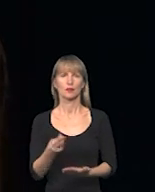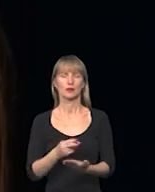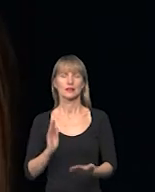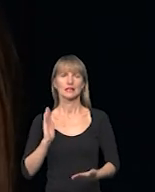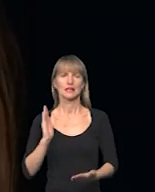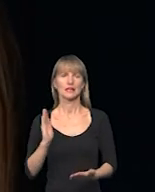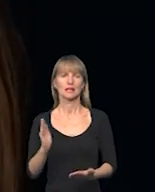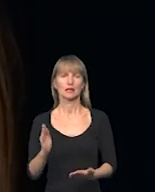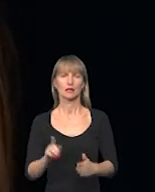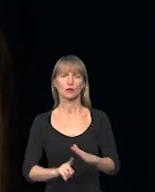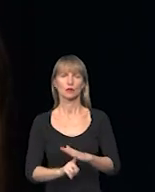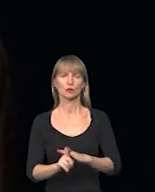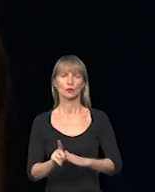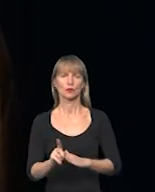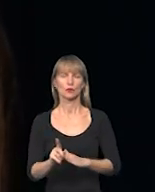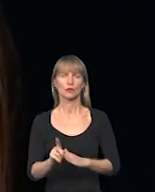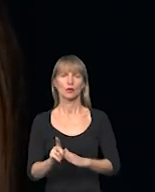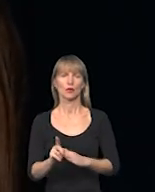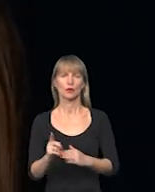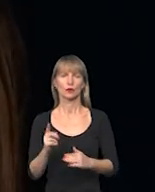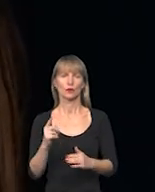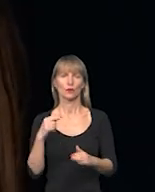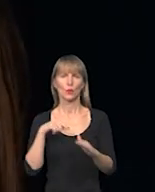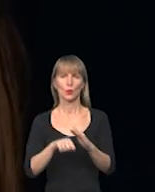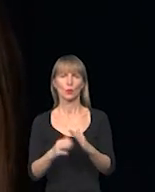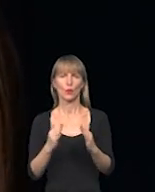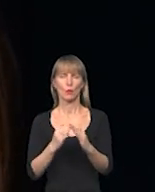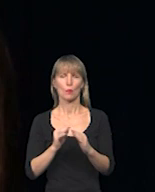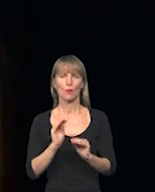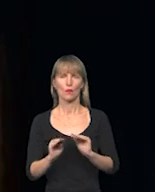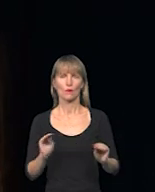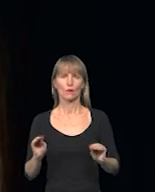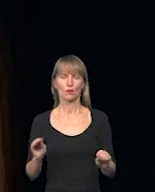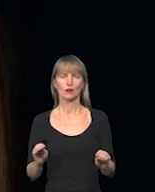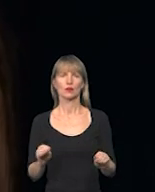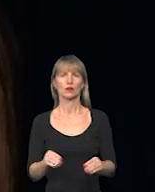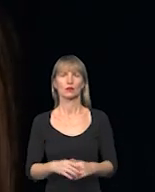стіни спочатку в інтер'єрах будинків всередині.